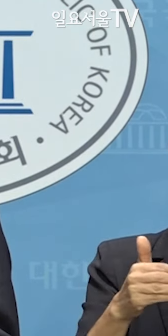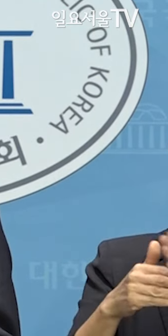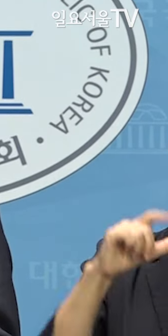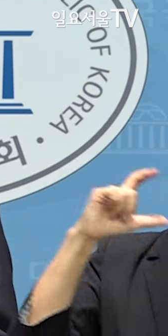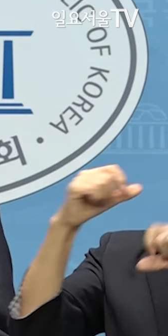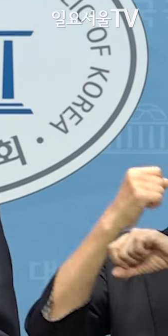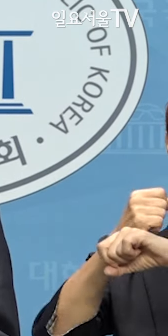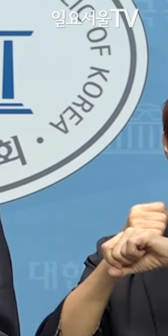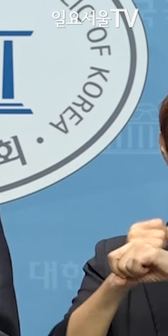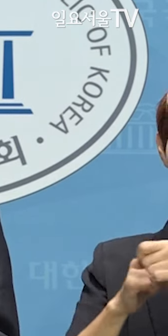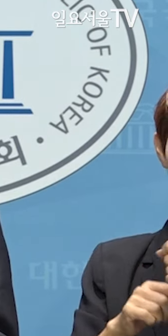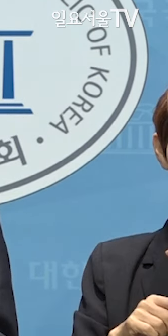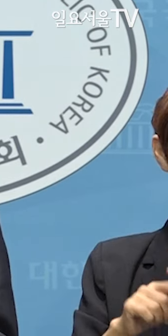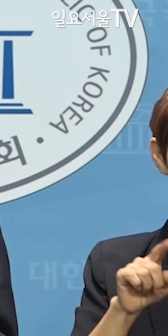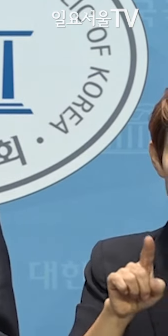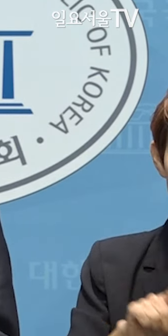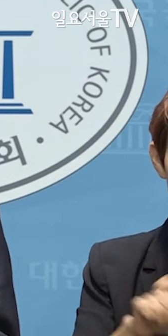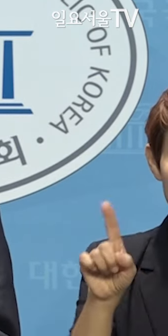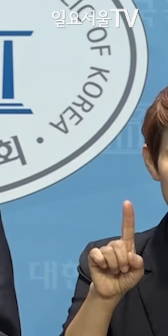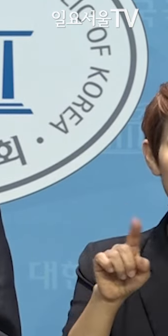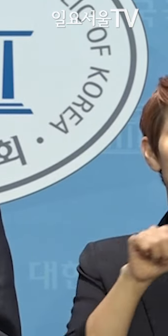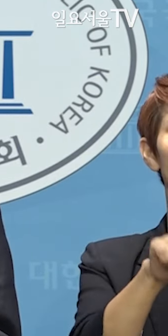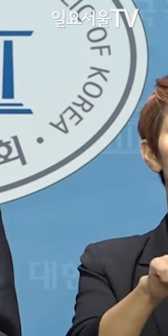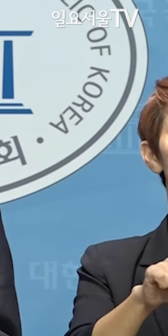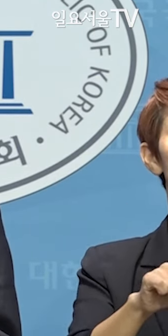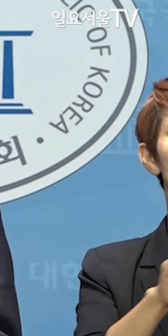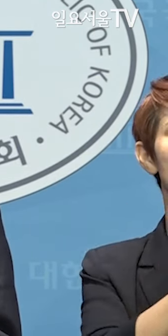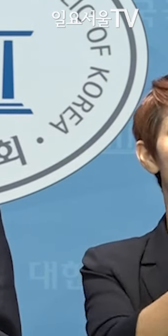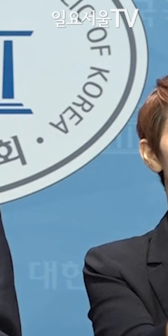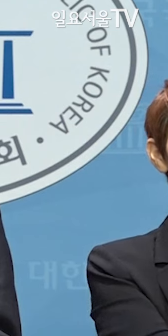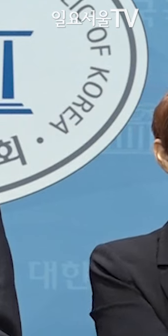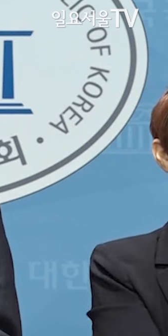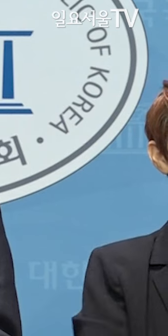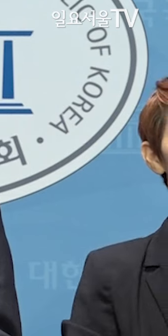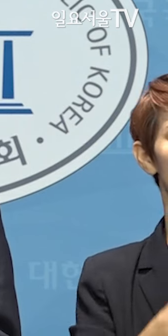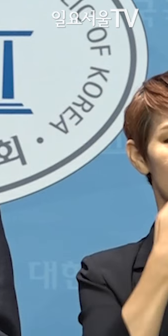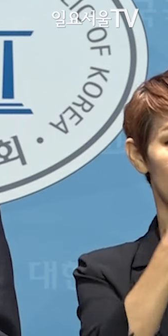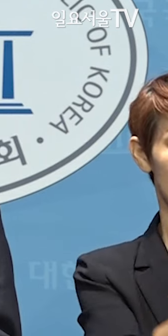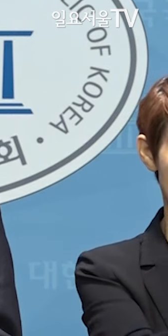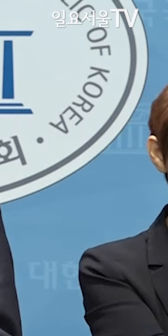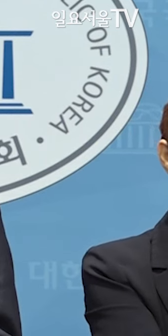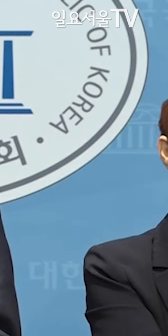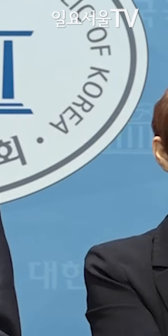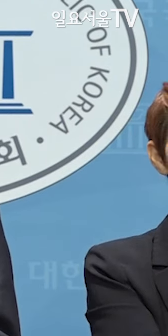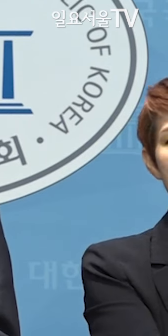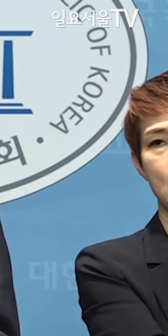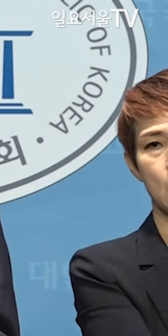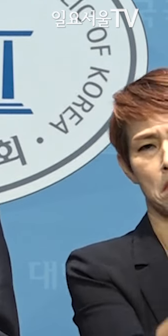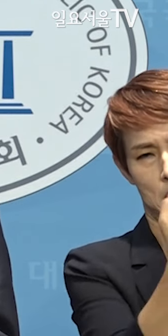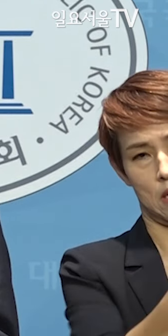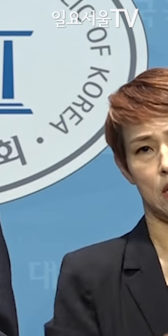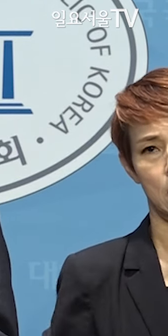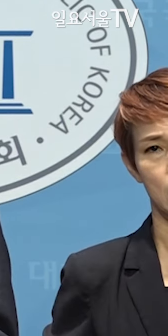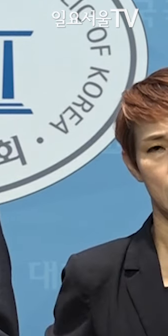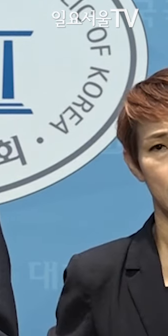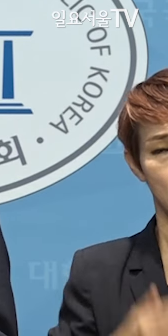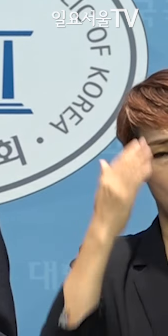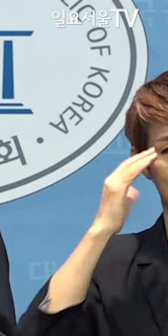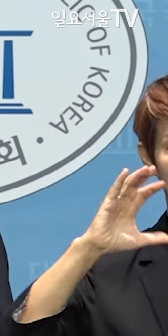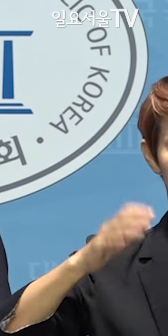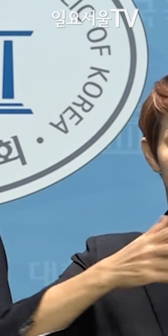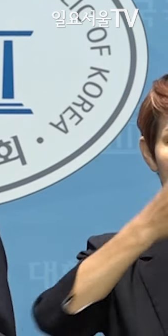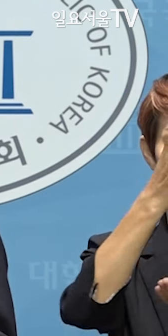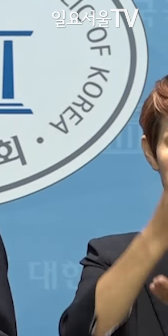비롯한 야당들의 공공연한 은사가 되어 있습니다 이는 정상적인 대한민국